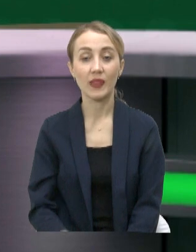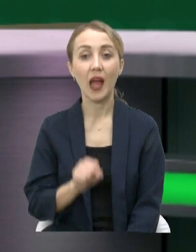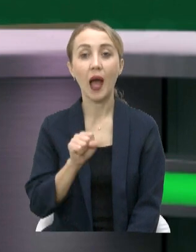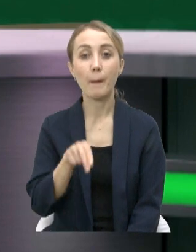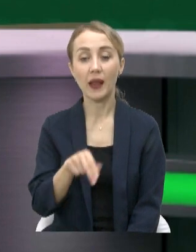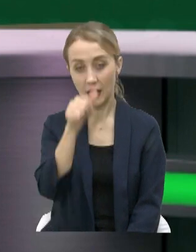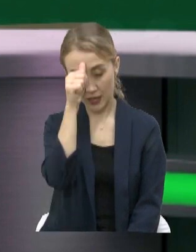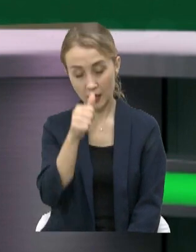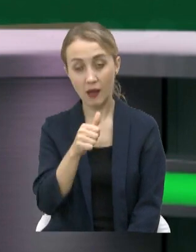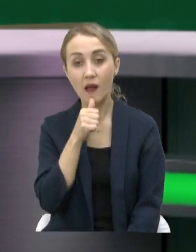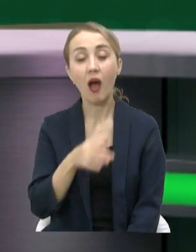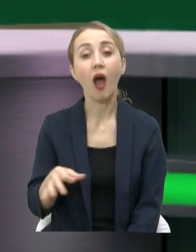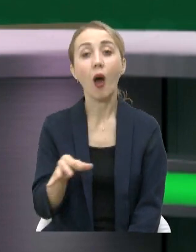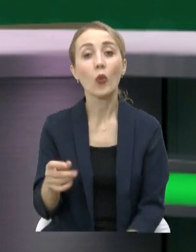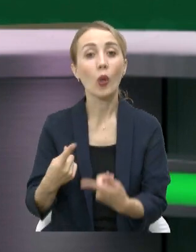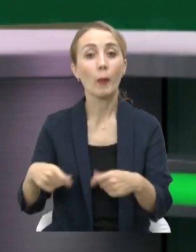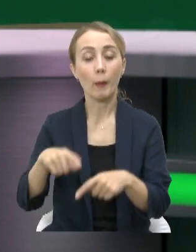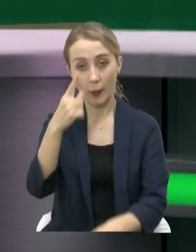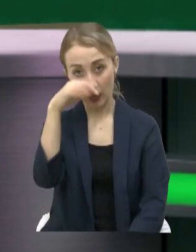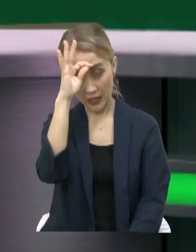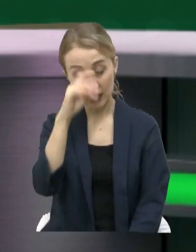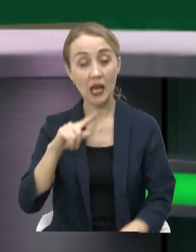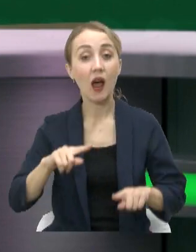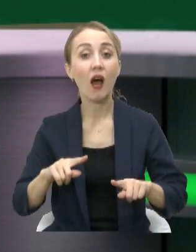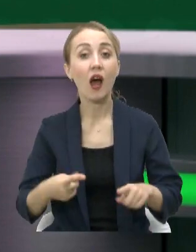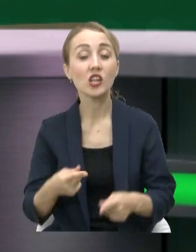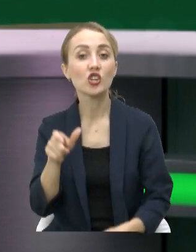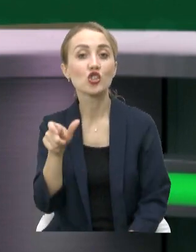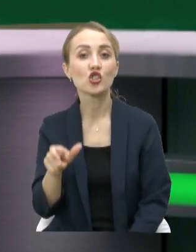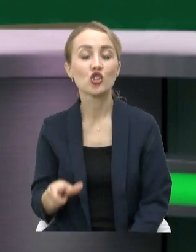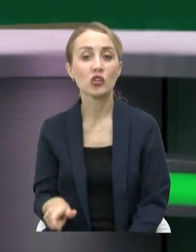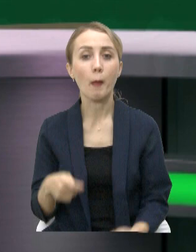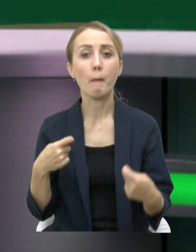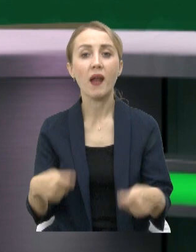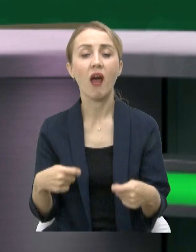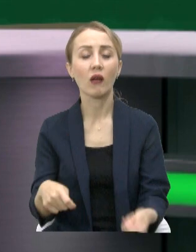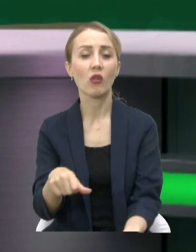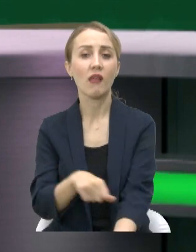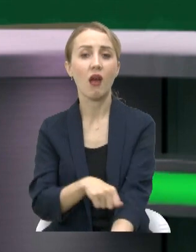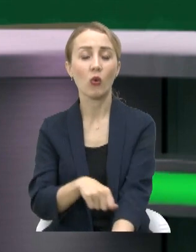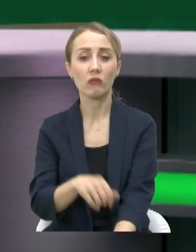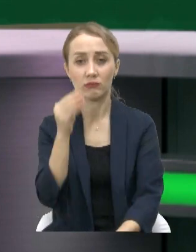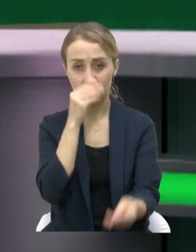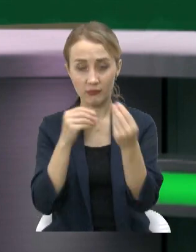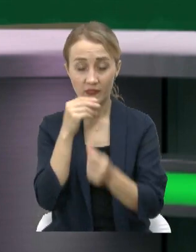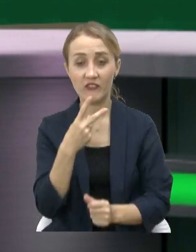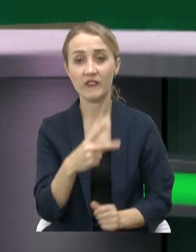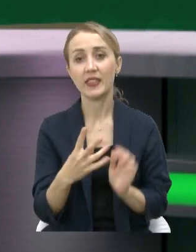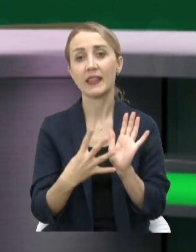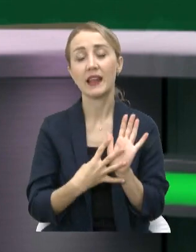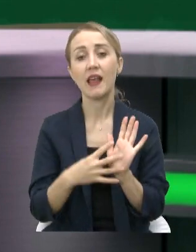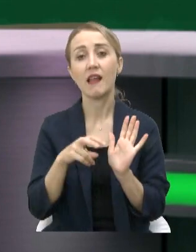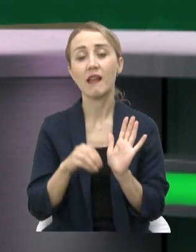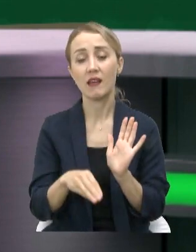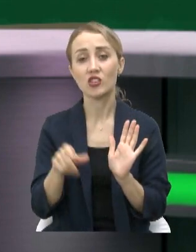В апреле сотрудники областного департамента полиции арестовали подозреваемого в распространении синтетических наркотиков. 29-летний